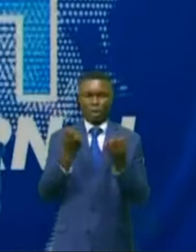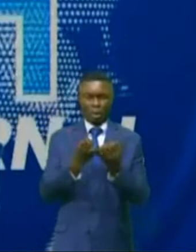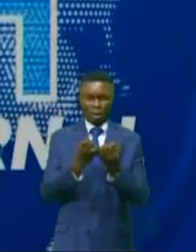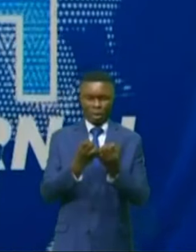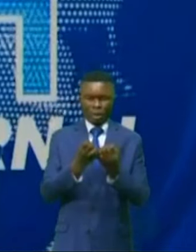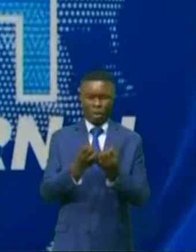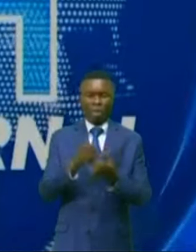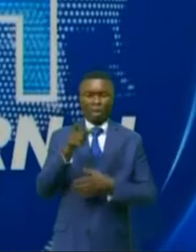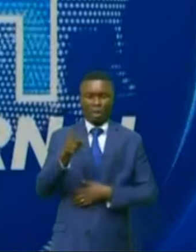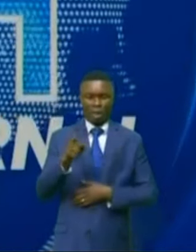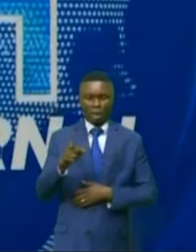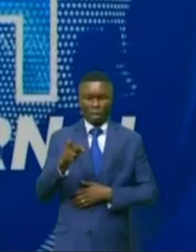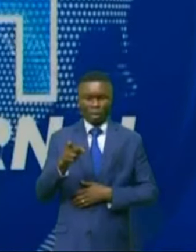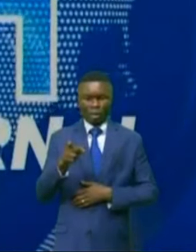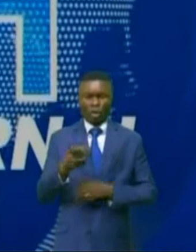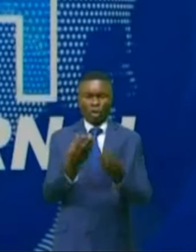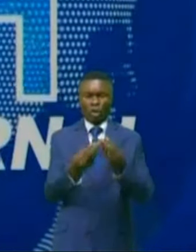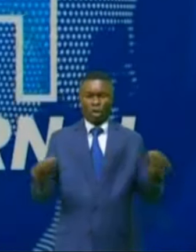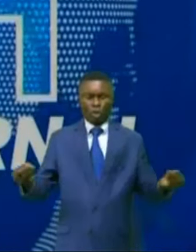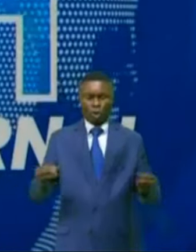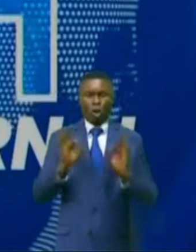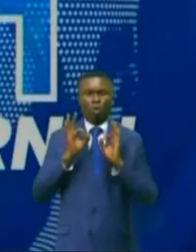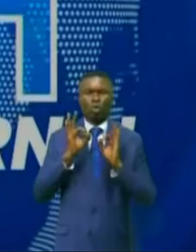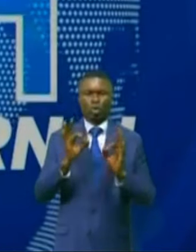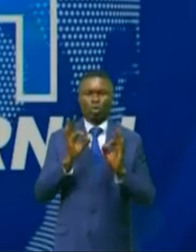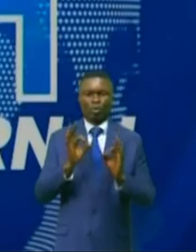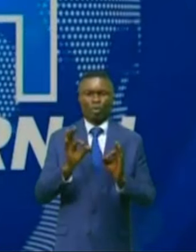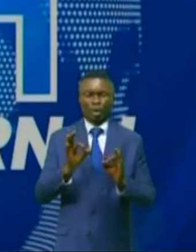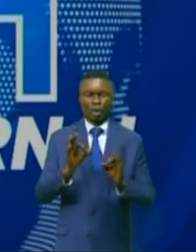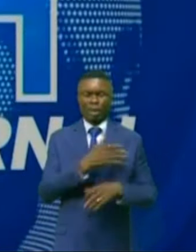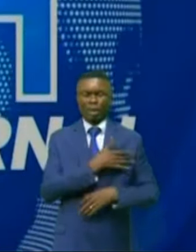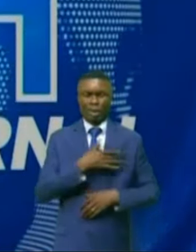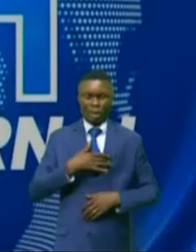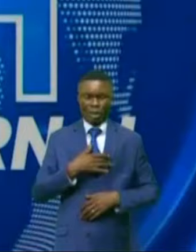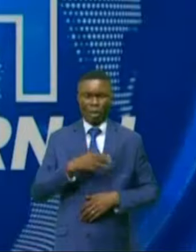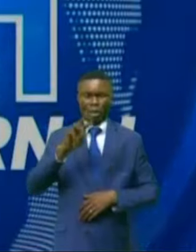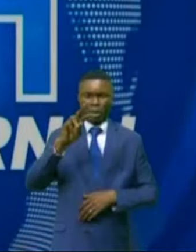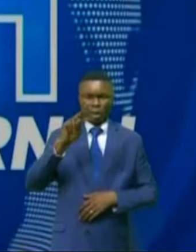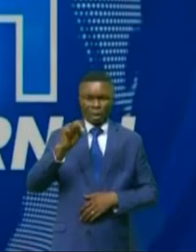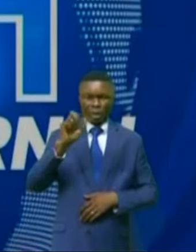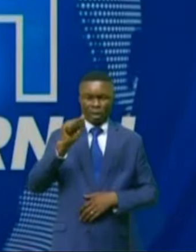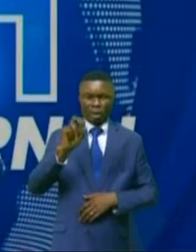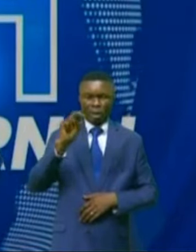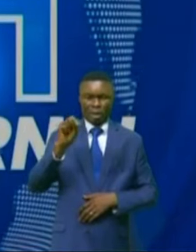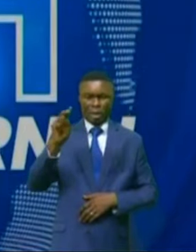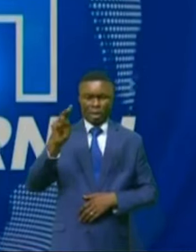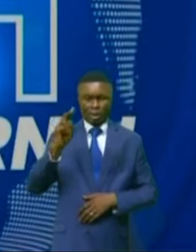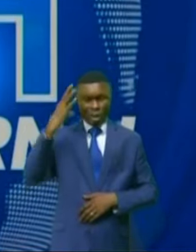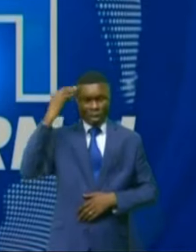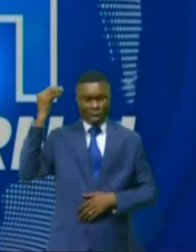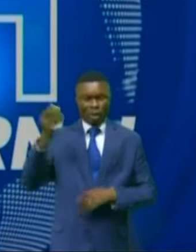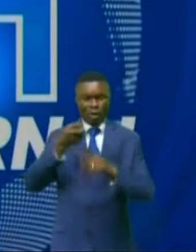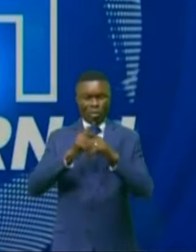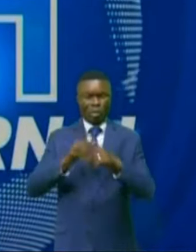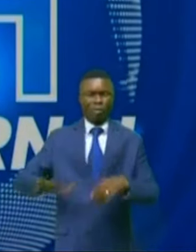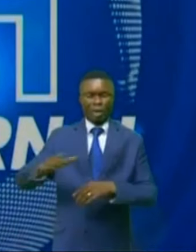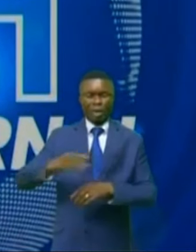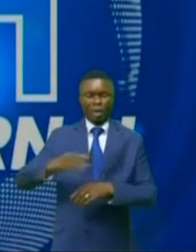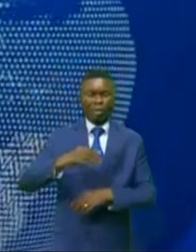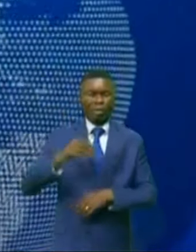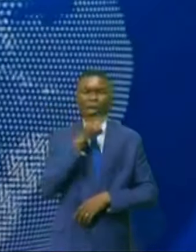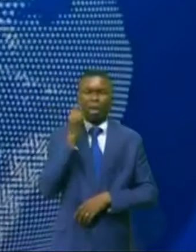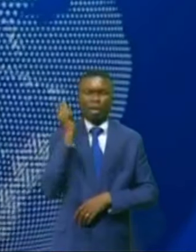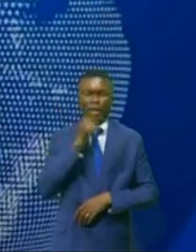Il s'agit d'une solution innovante dénommée NowClean, une expérience marocaine pour le lavage